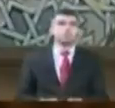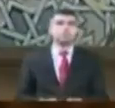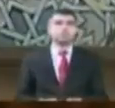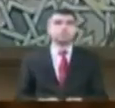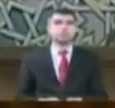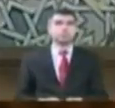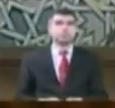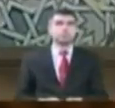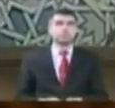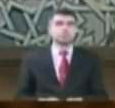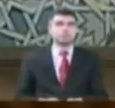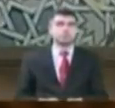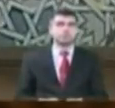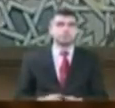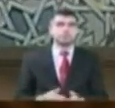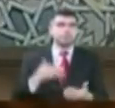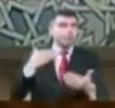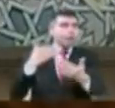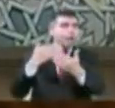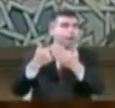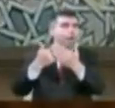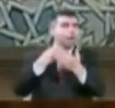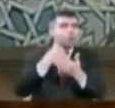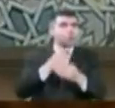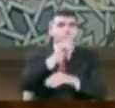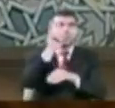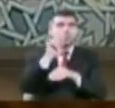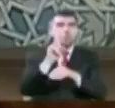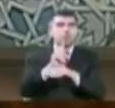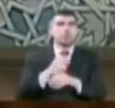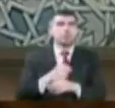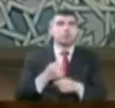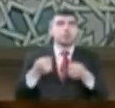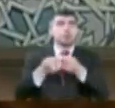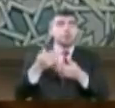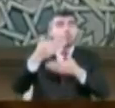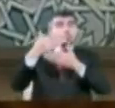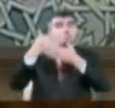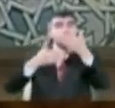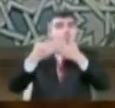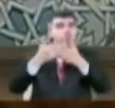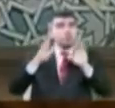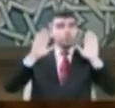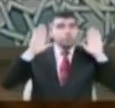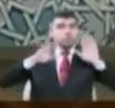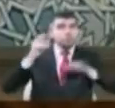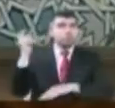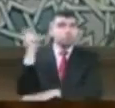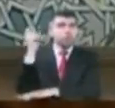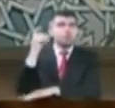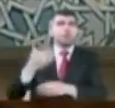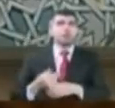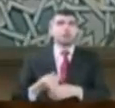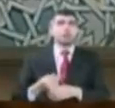آخر سؤال في هذا القطاع يتعلق بتشييد المساجد للسيدات والسادة النواب